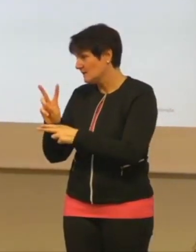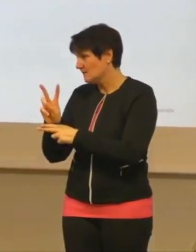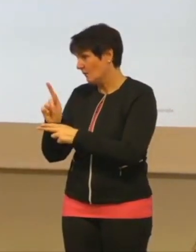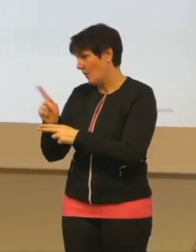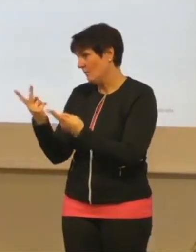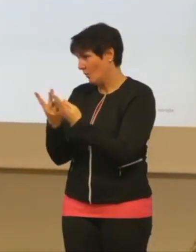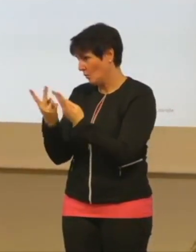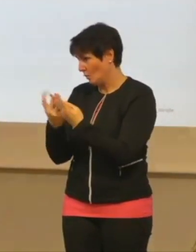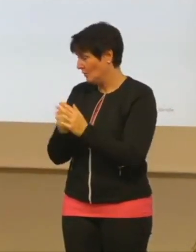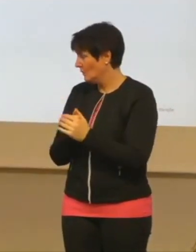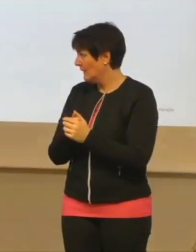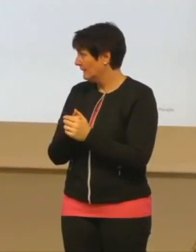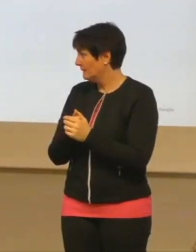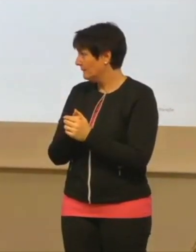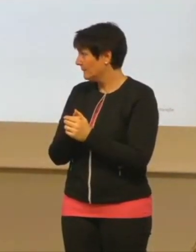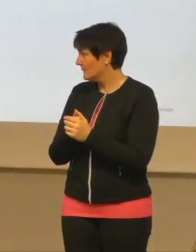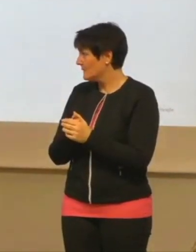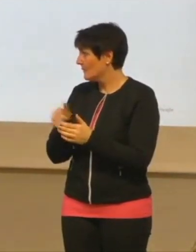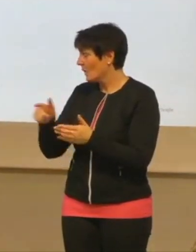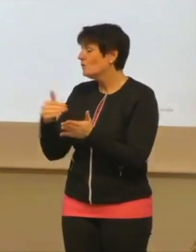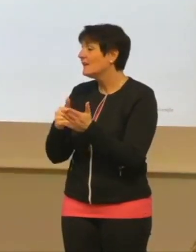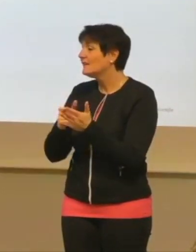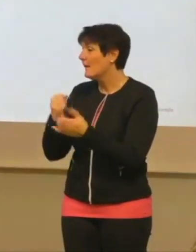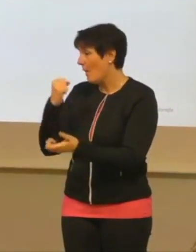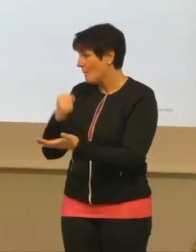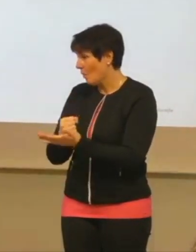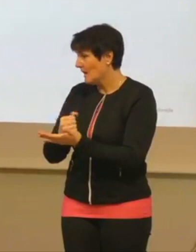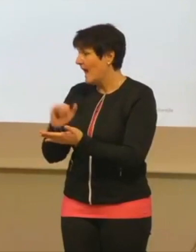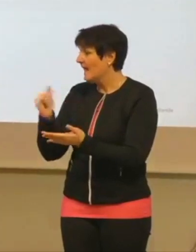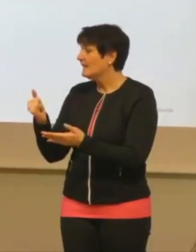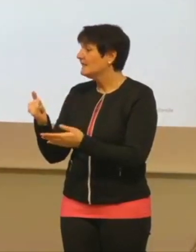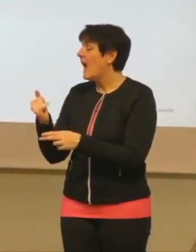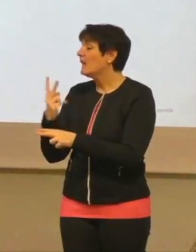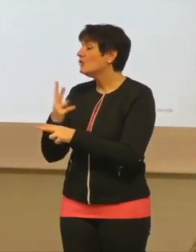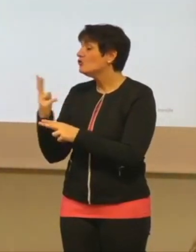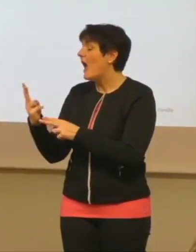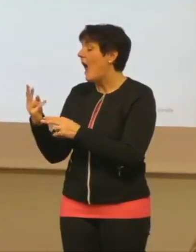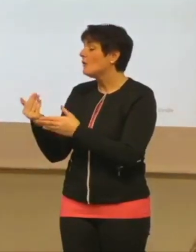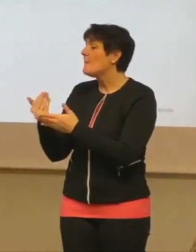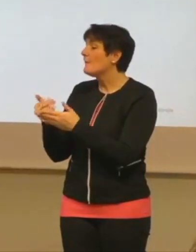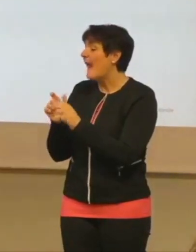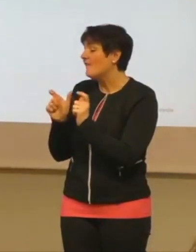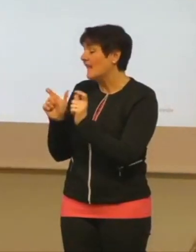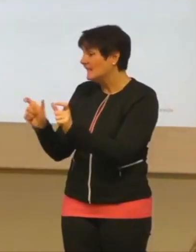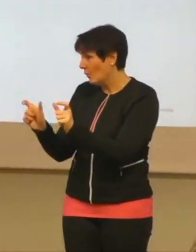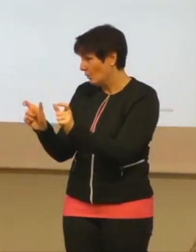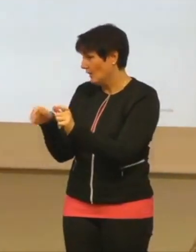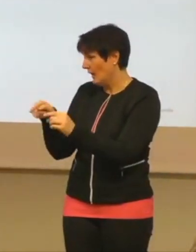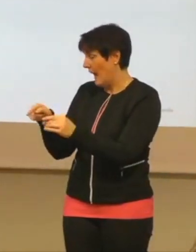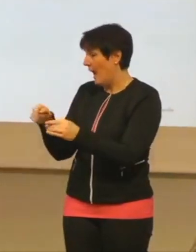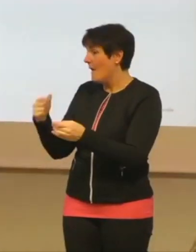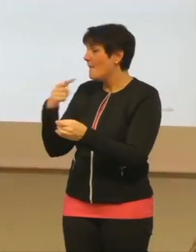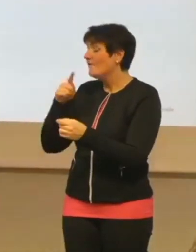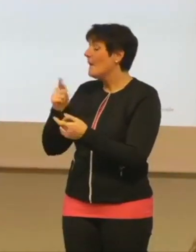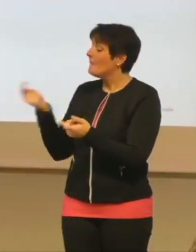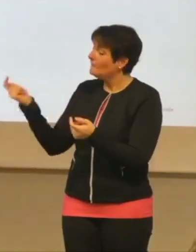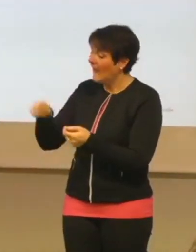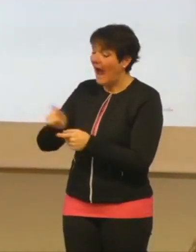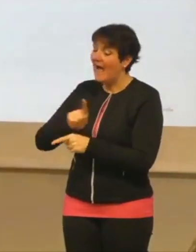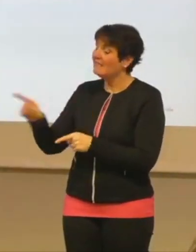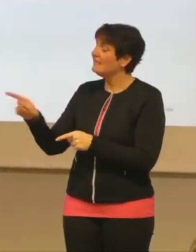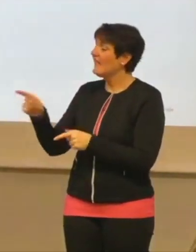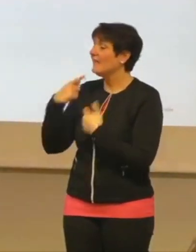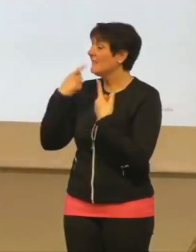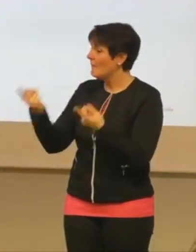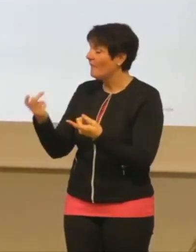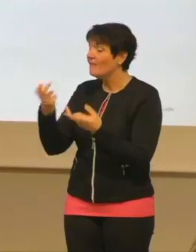in podobno. Tukaj treba poudariti, da državni preventivni mehanizem prihaja nenapovedan, da